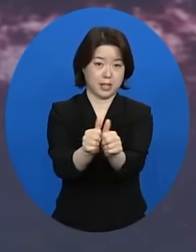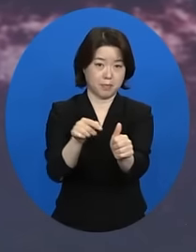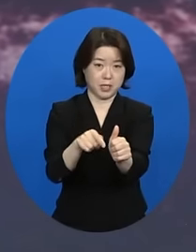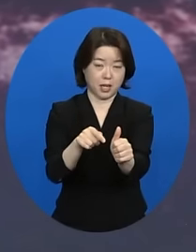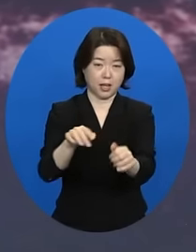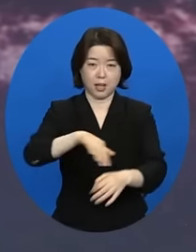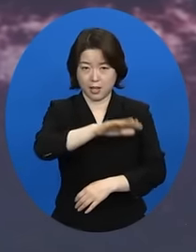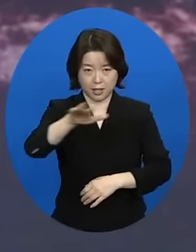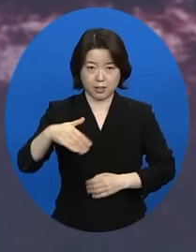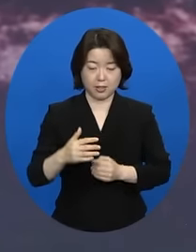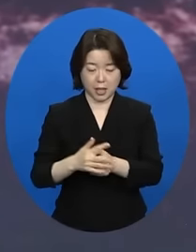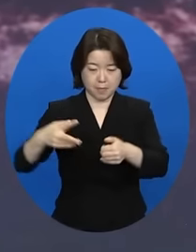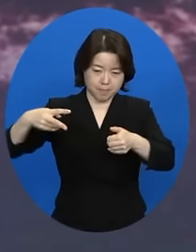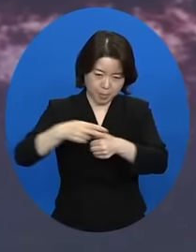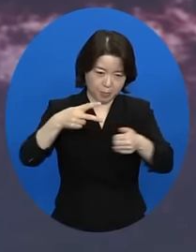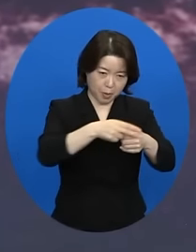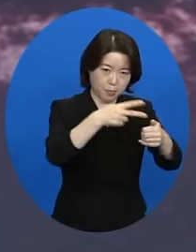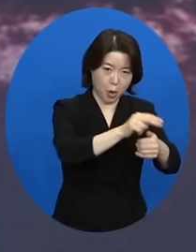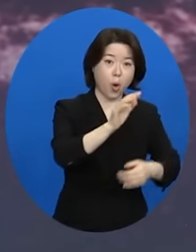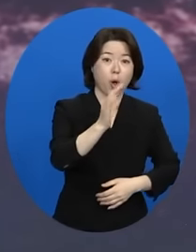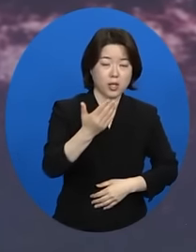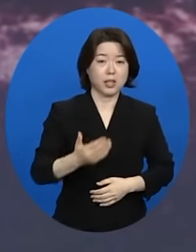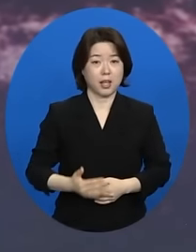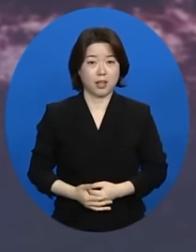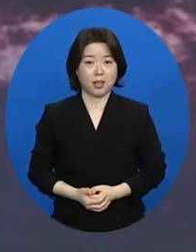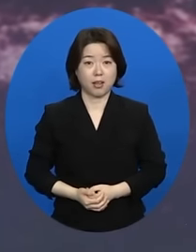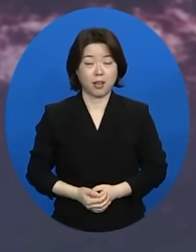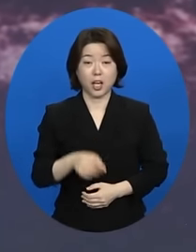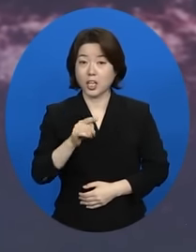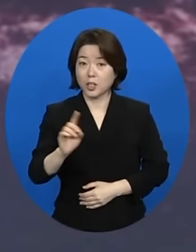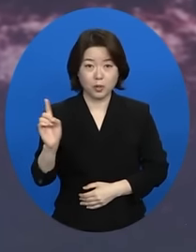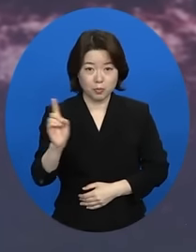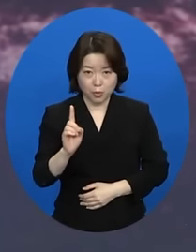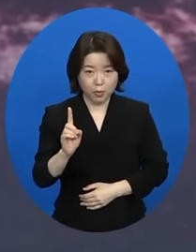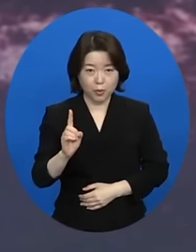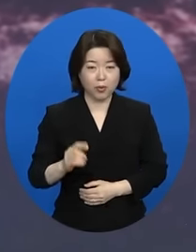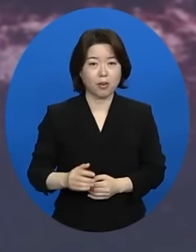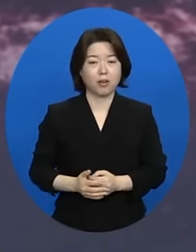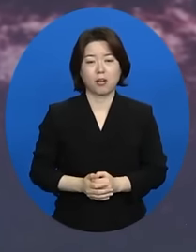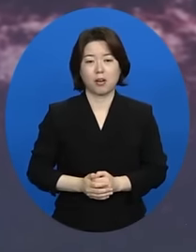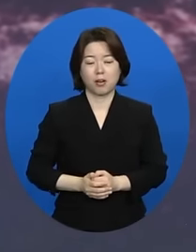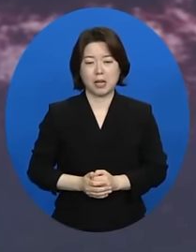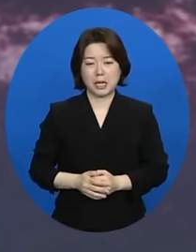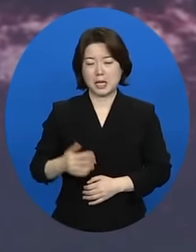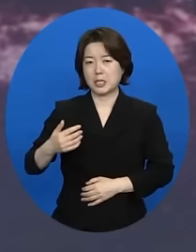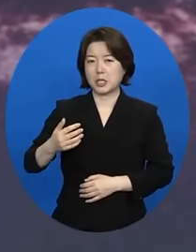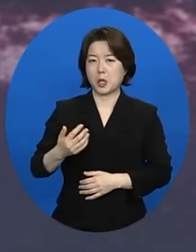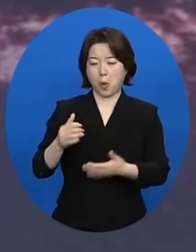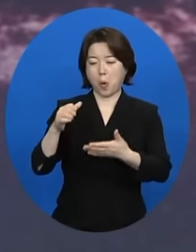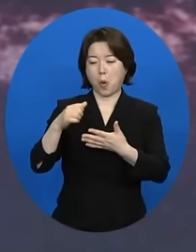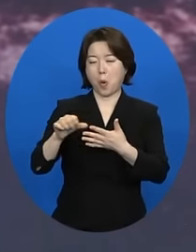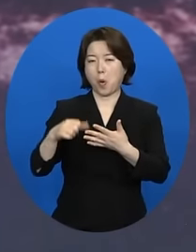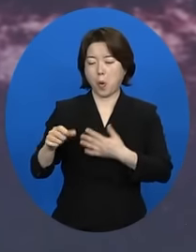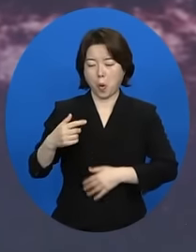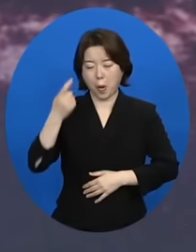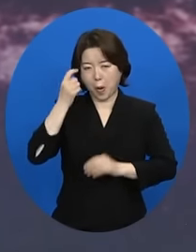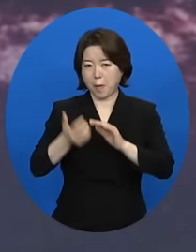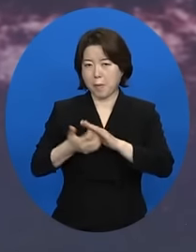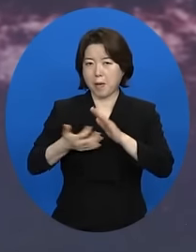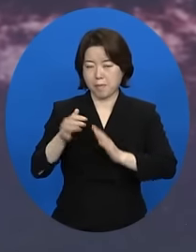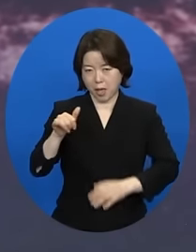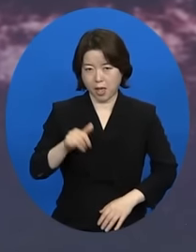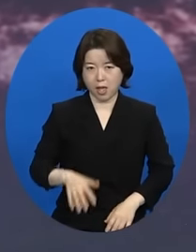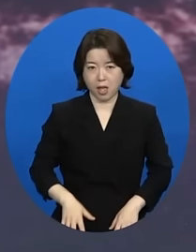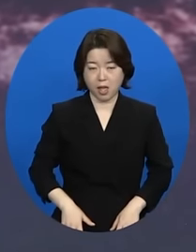다 할례를 받게 되죠. 근데 이것은 계략이었습니다. 그럼 할례를 받게 되면 남성들이